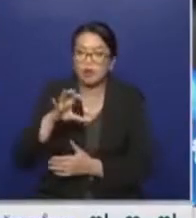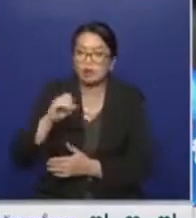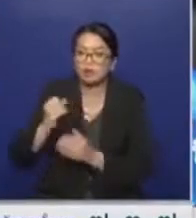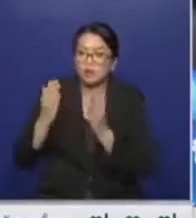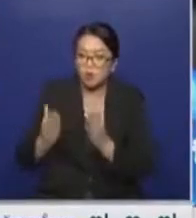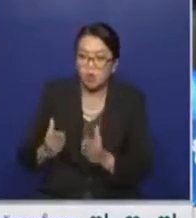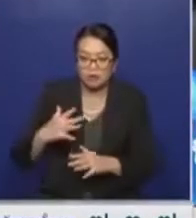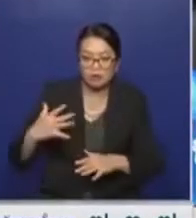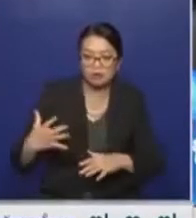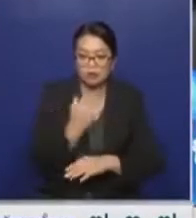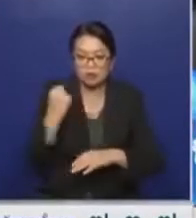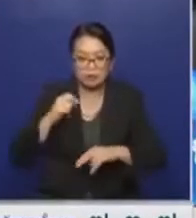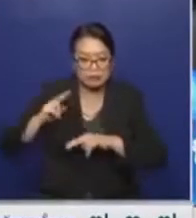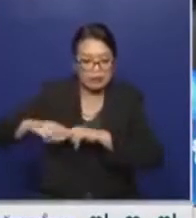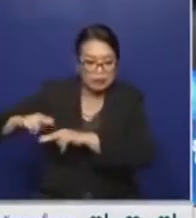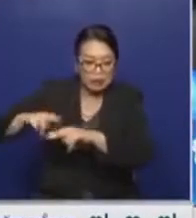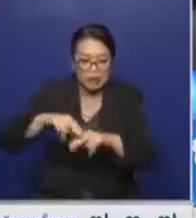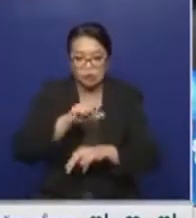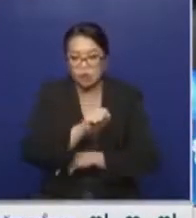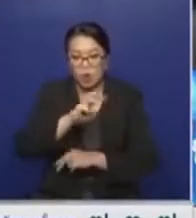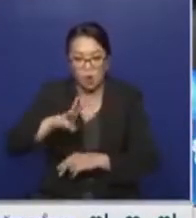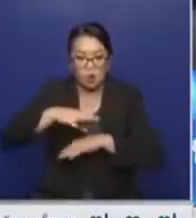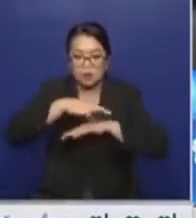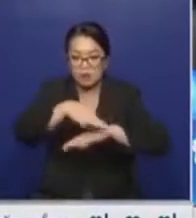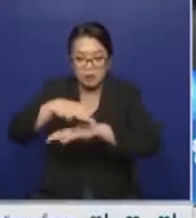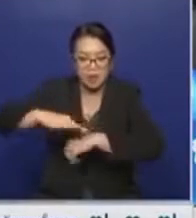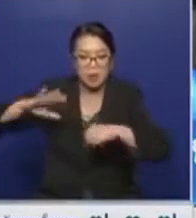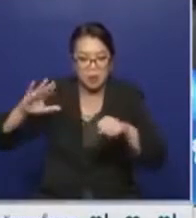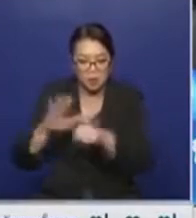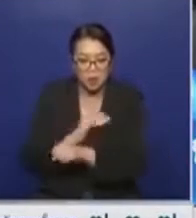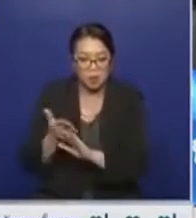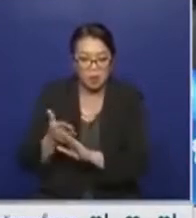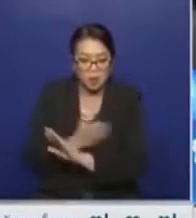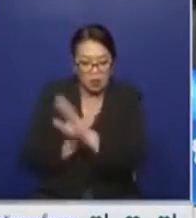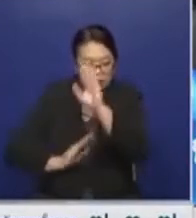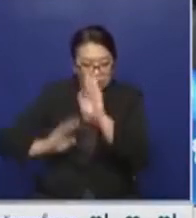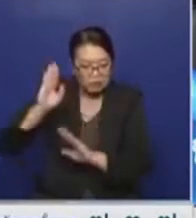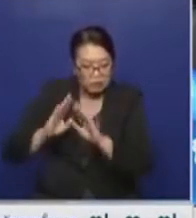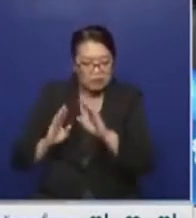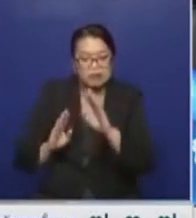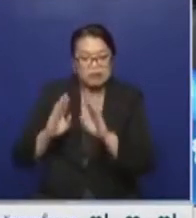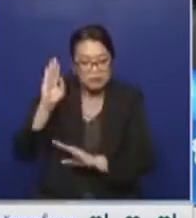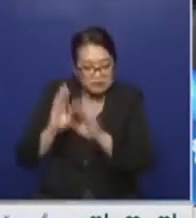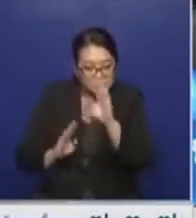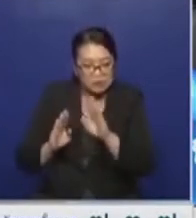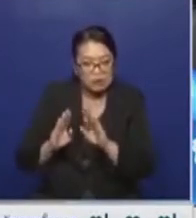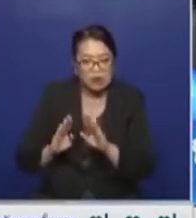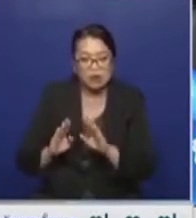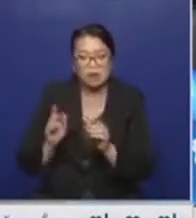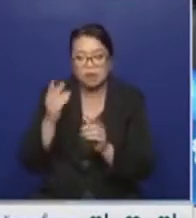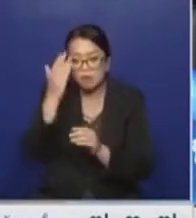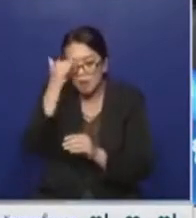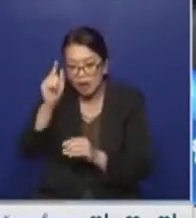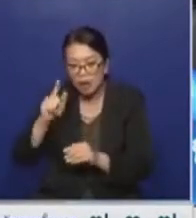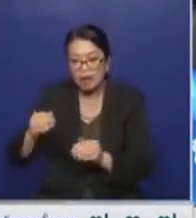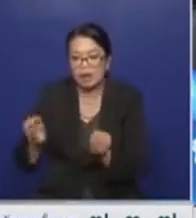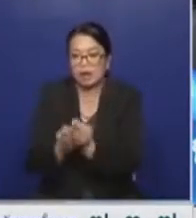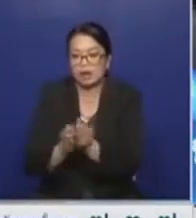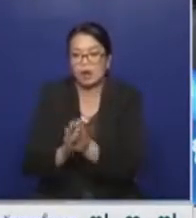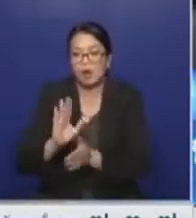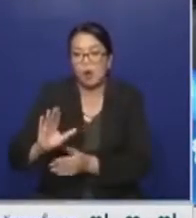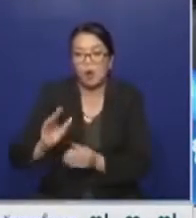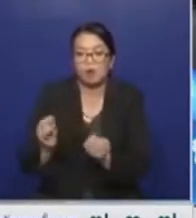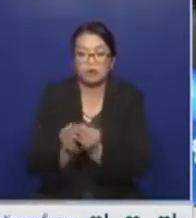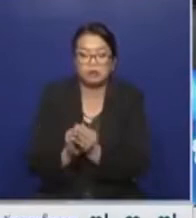ไปยึดที่นั่งในสภาไว้ล่วงหน้าก่อนที่จะมีการเลือกตั้งค่ะเพื่อลดทอนคุณค่าเสียงของประชาชนนะคะในการเ